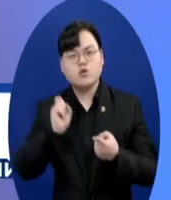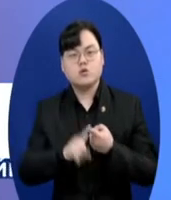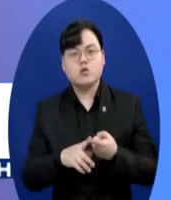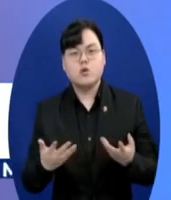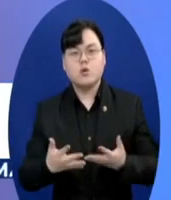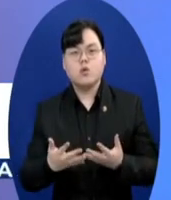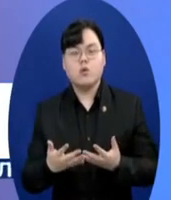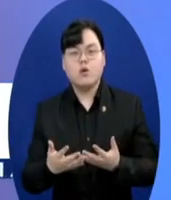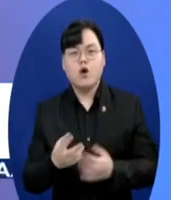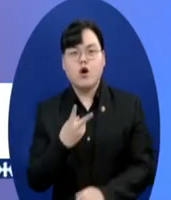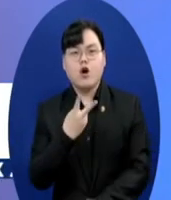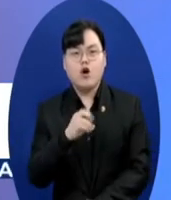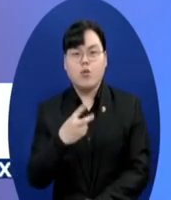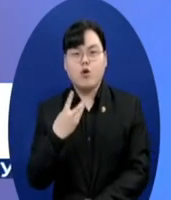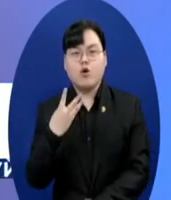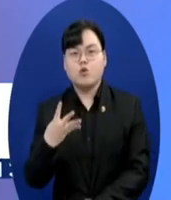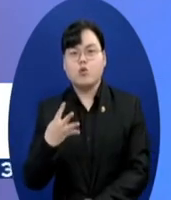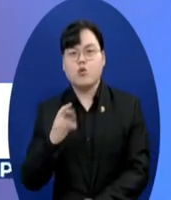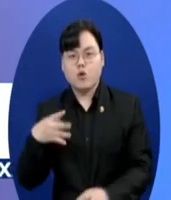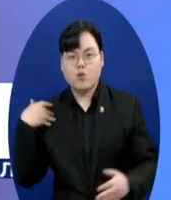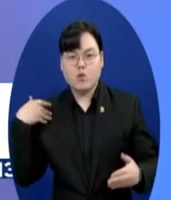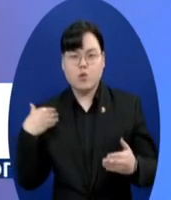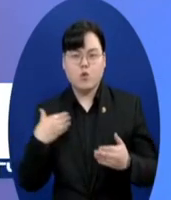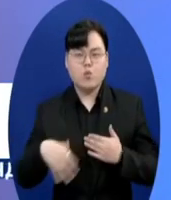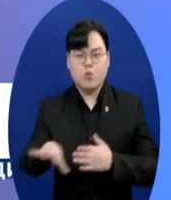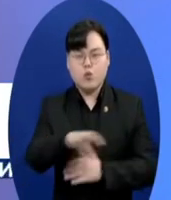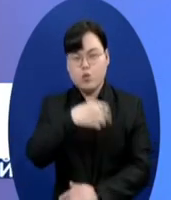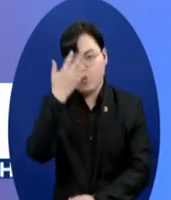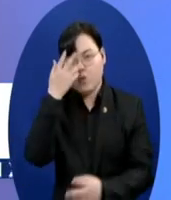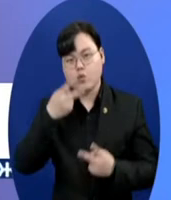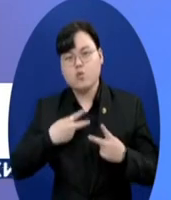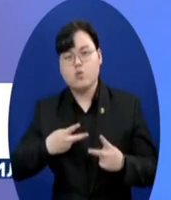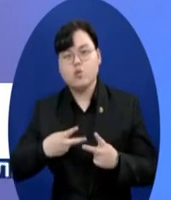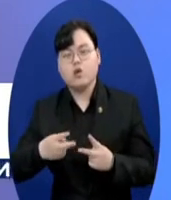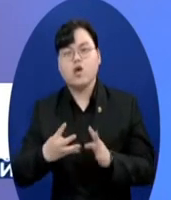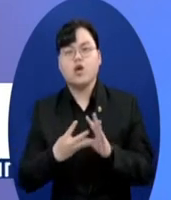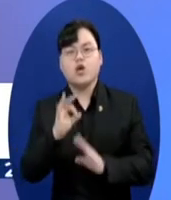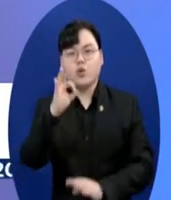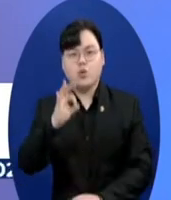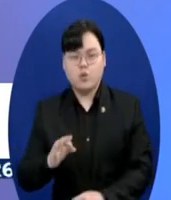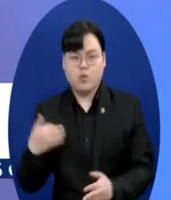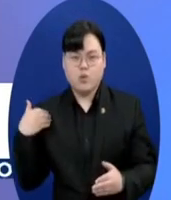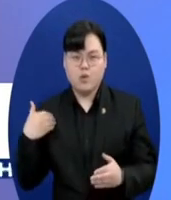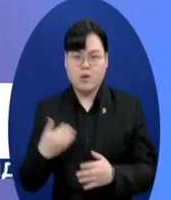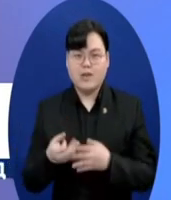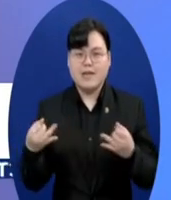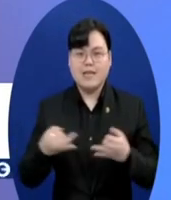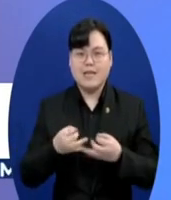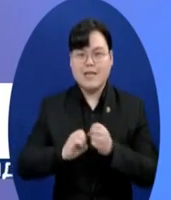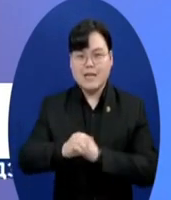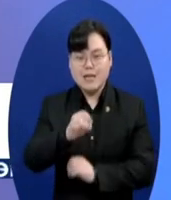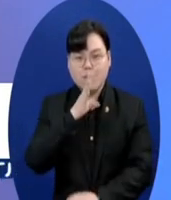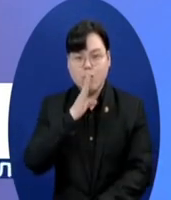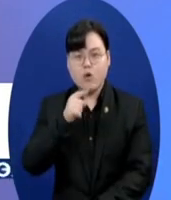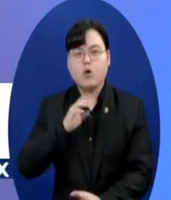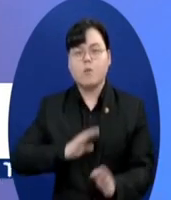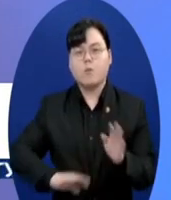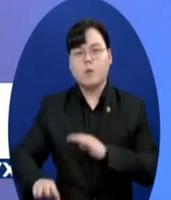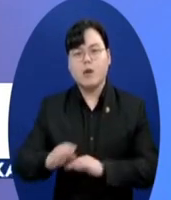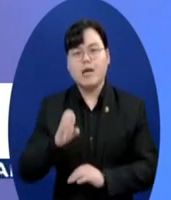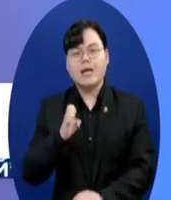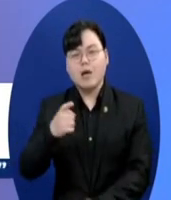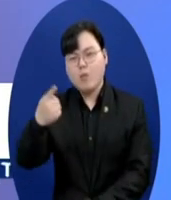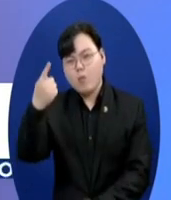одоо 24 он гэхэд бүх төрийн үйлчлэгийг одоо бид нар бүгднийг 90% нь одоо ингээд цахим болгоё. За одоогийн байдлаар